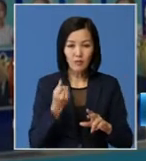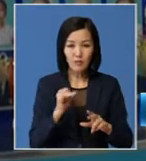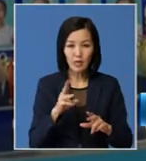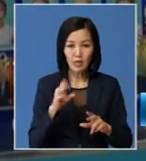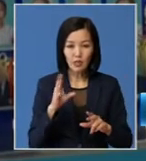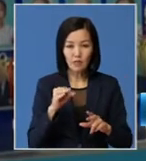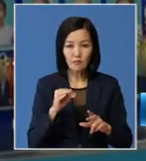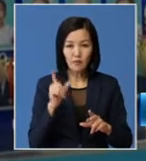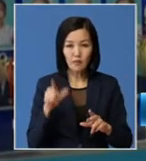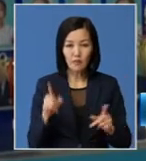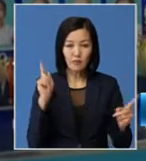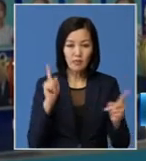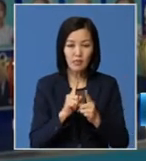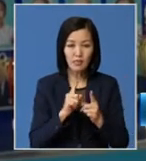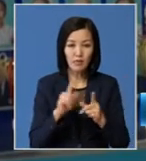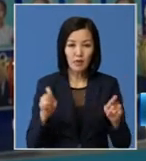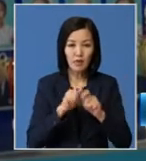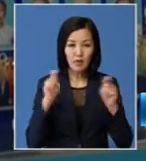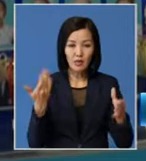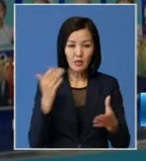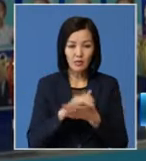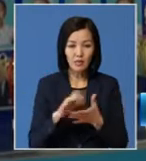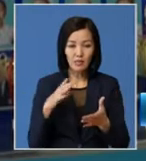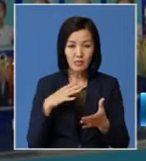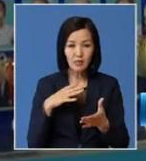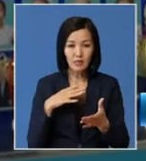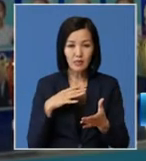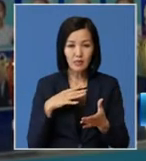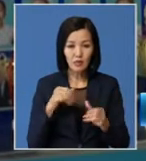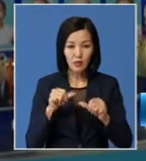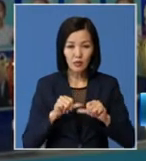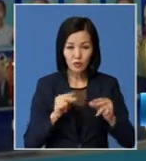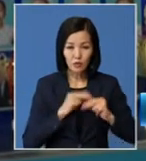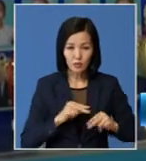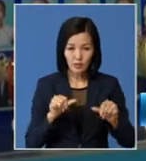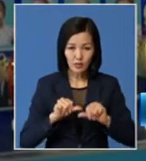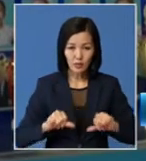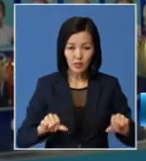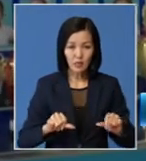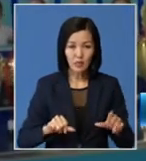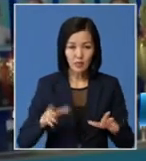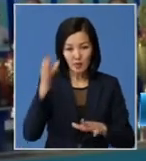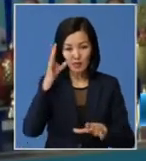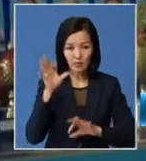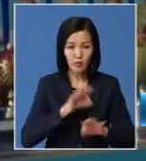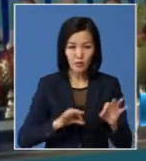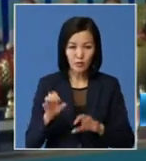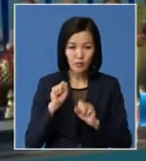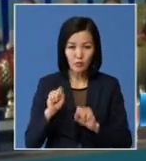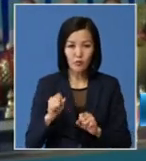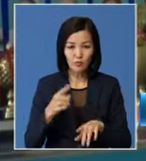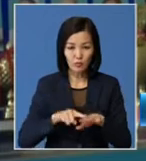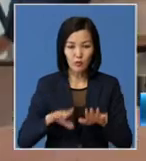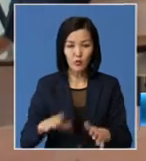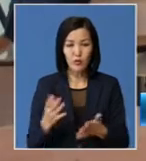кісімен кездесіп, сол ашқан жаңалығымен мен таныстырды. Осы жұмыстарды көрсетіп, мен ғылыми жобамды жақсы қорғап, нәтижесінде бірінші